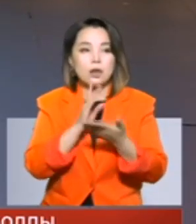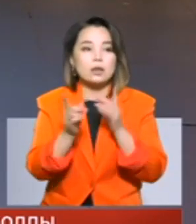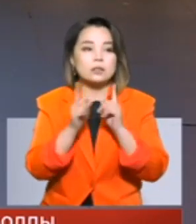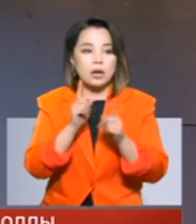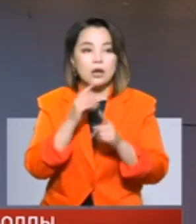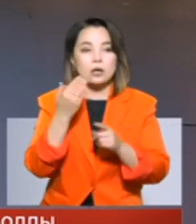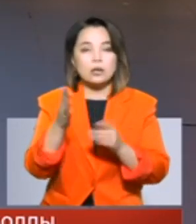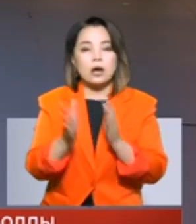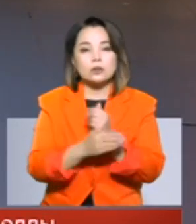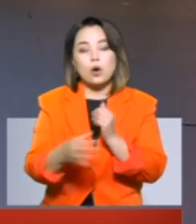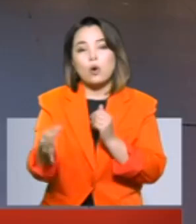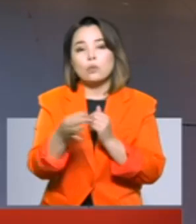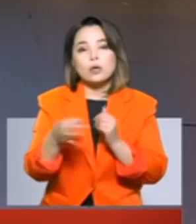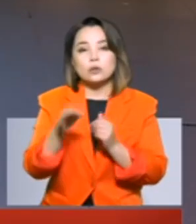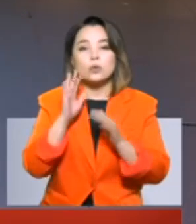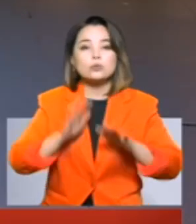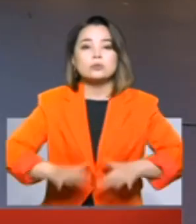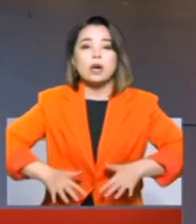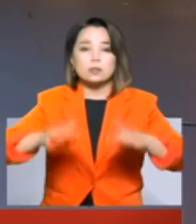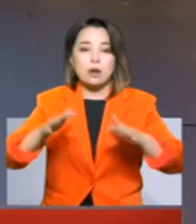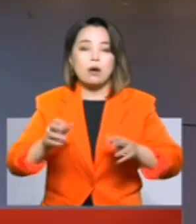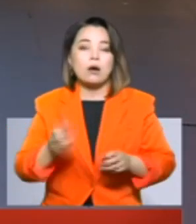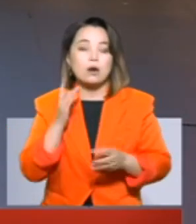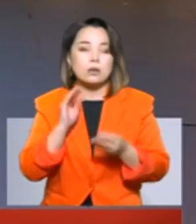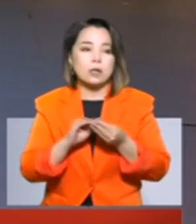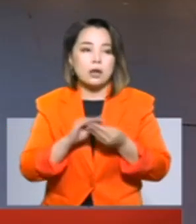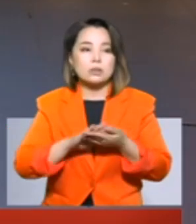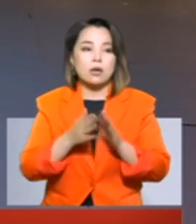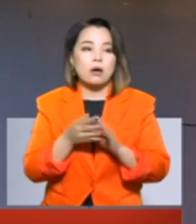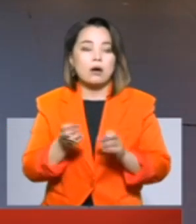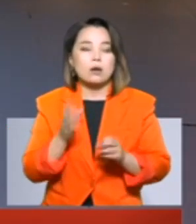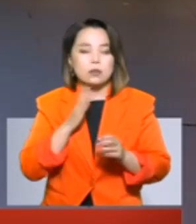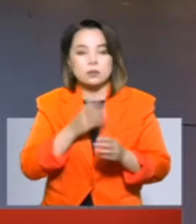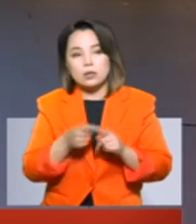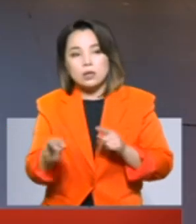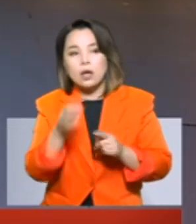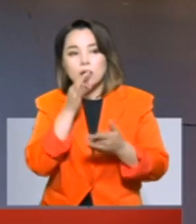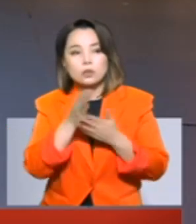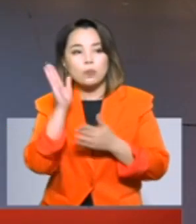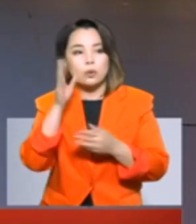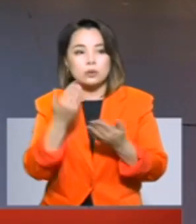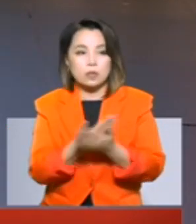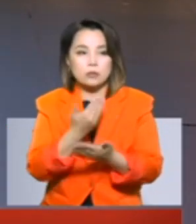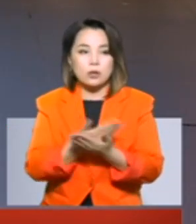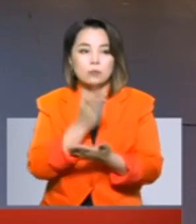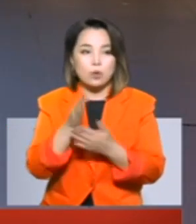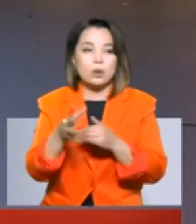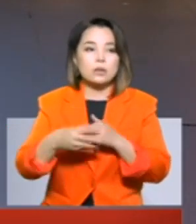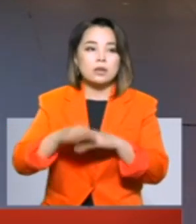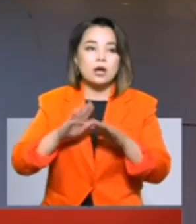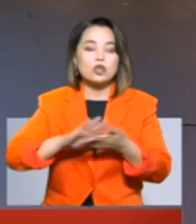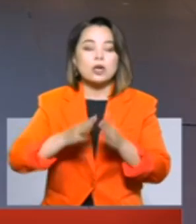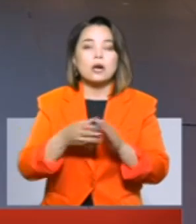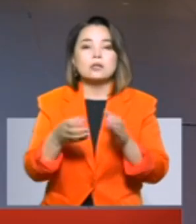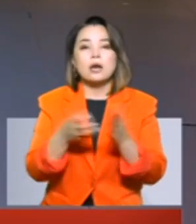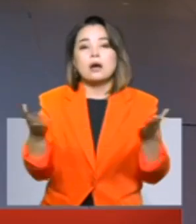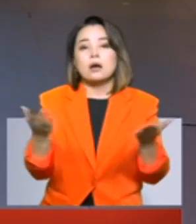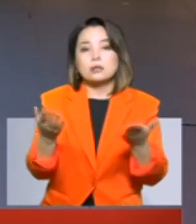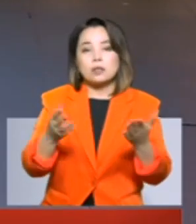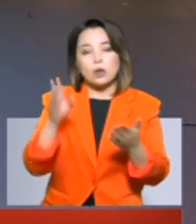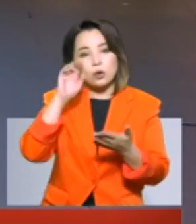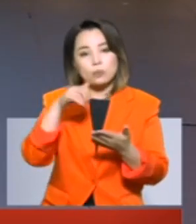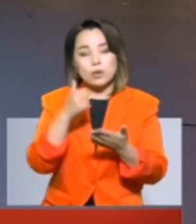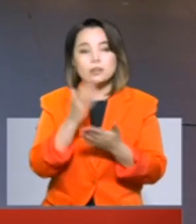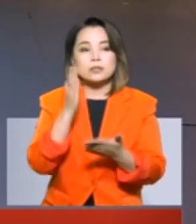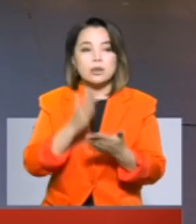Оның айтуынша, Атырау облысында су тасқынының қауіпті кезеңі әлі алда. Қазір аймақтағы және өзге өңірлердегі жағдай қандай? Үкімет